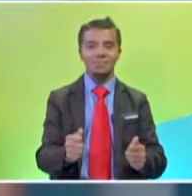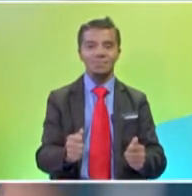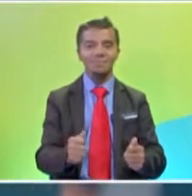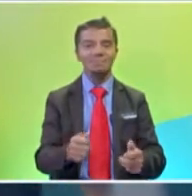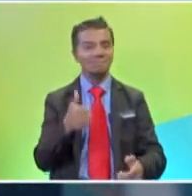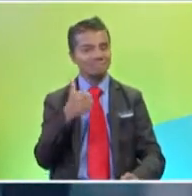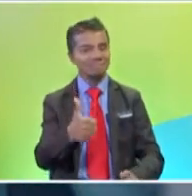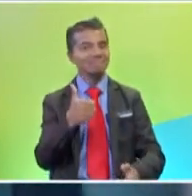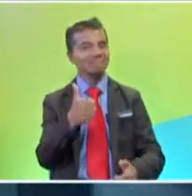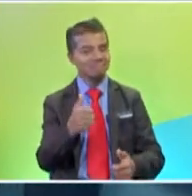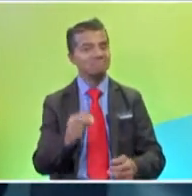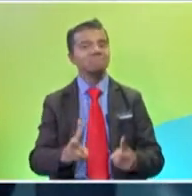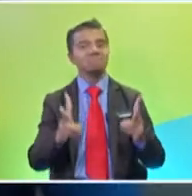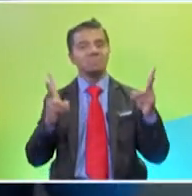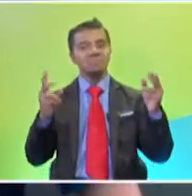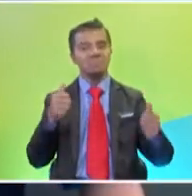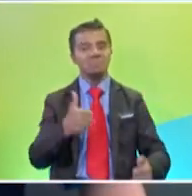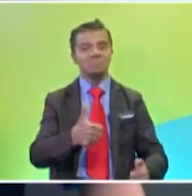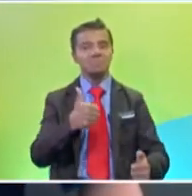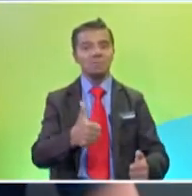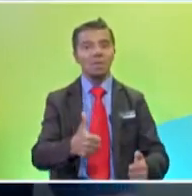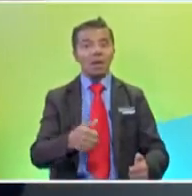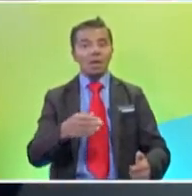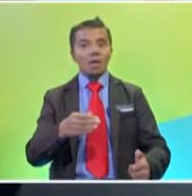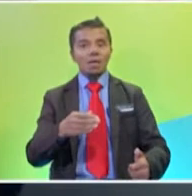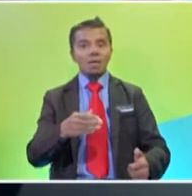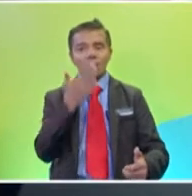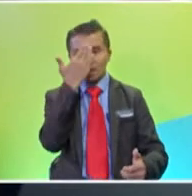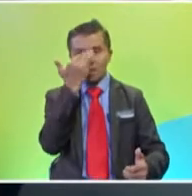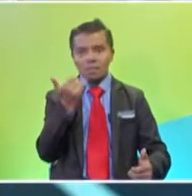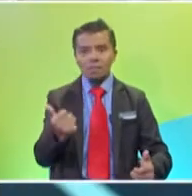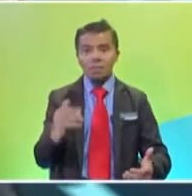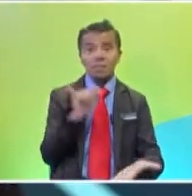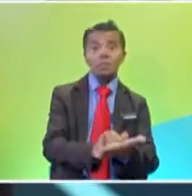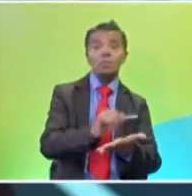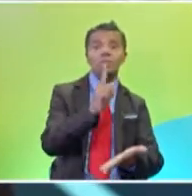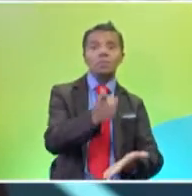Bagus, sangat bagus. Alamak, kenapa? Itu dia.